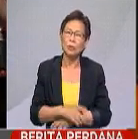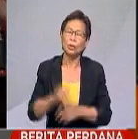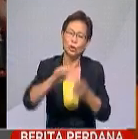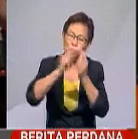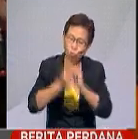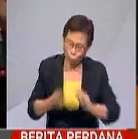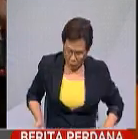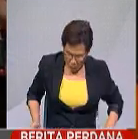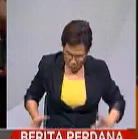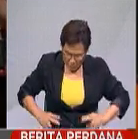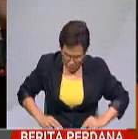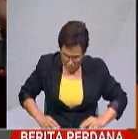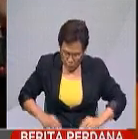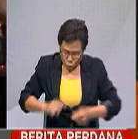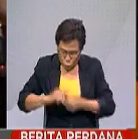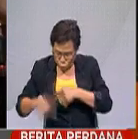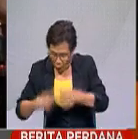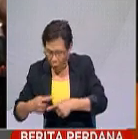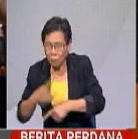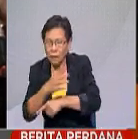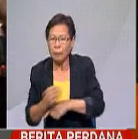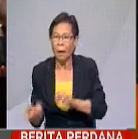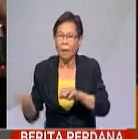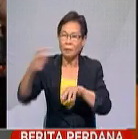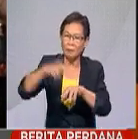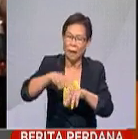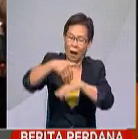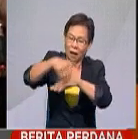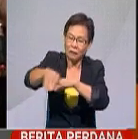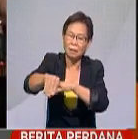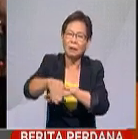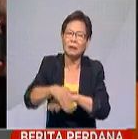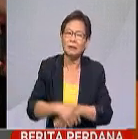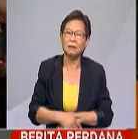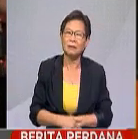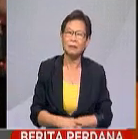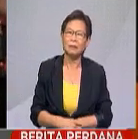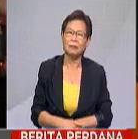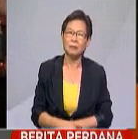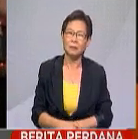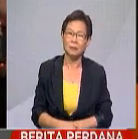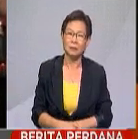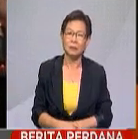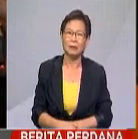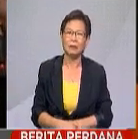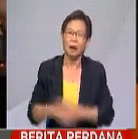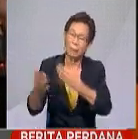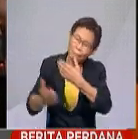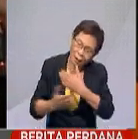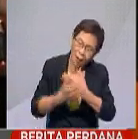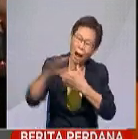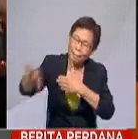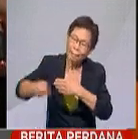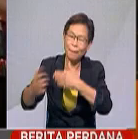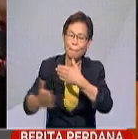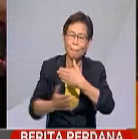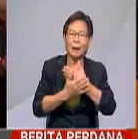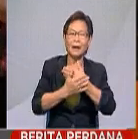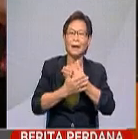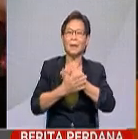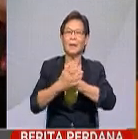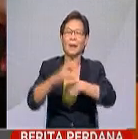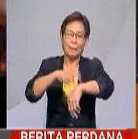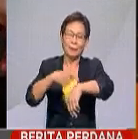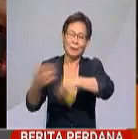pamper dulu. Lepas tu buat naik pulak dah atas kelas tu. Gitu. Lepas tu baliklah pulak pergi ambil